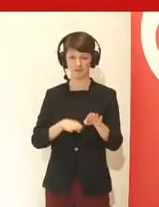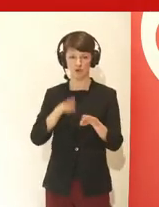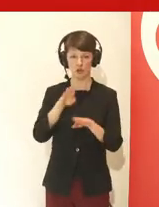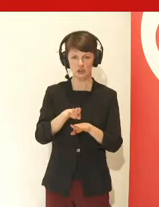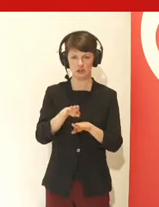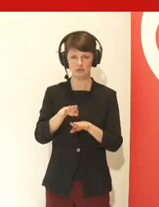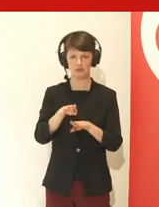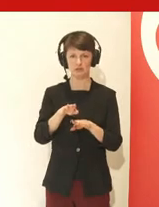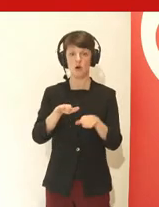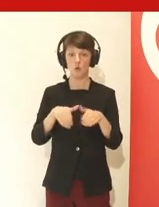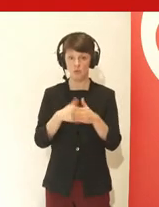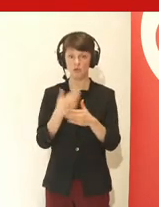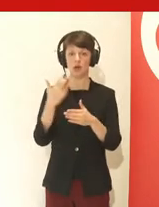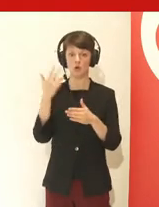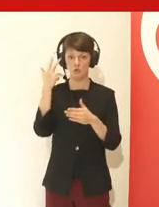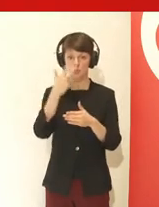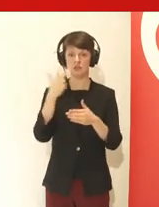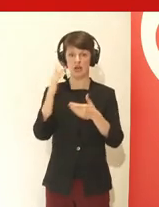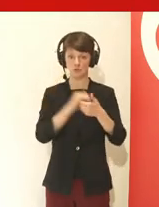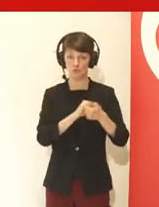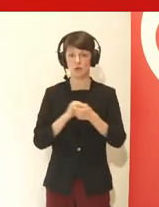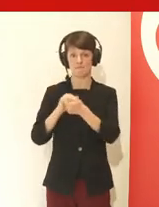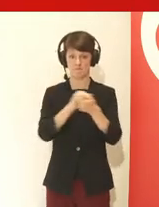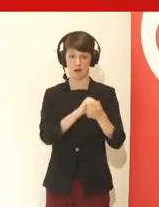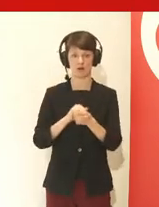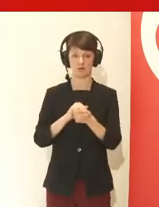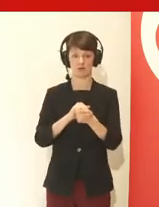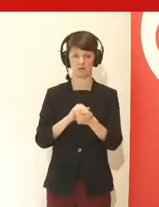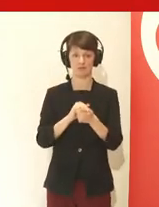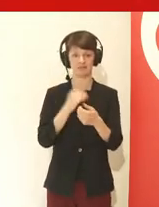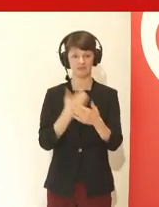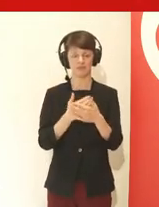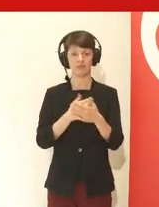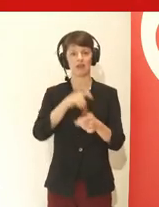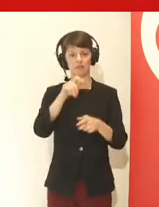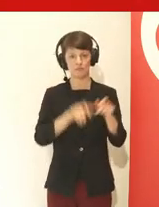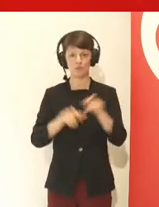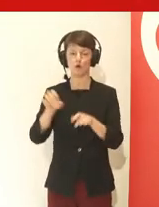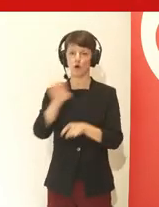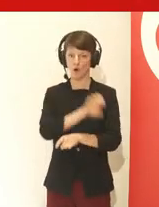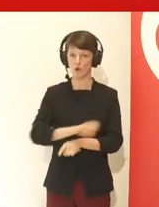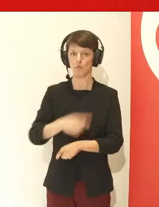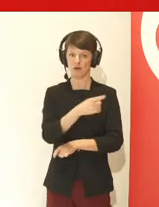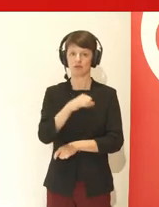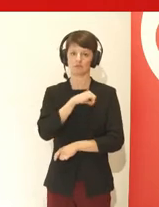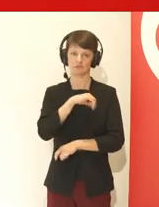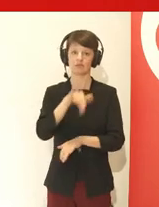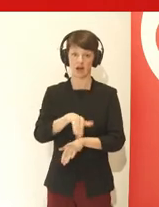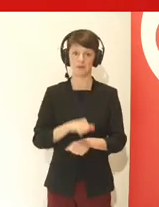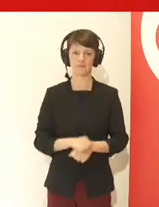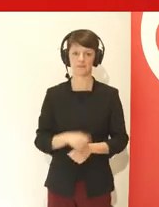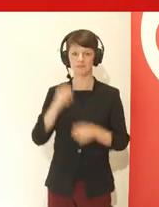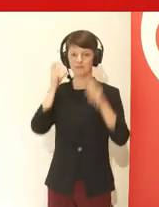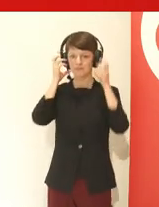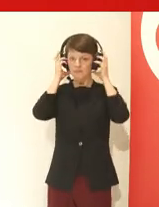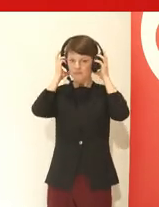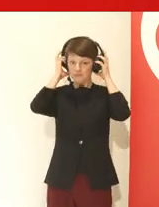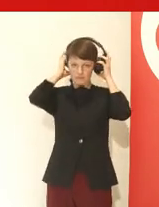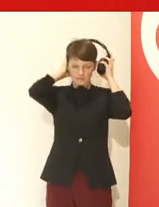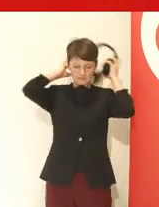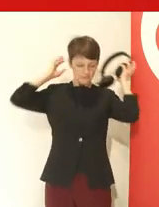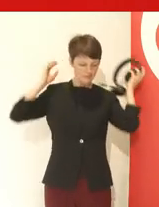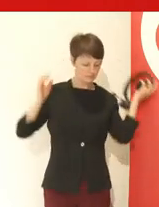natürlich auch des sozialen zusammenhalts das ist was die bürgerinnen und bürger in europa interessiert und da ist